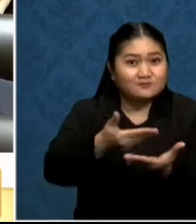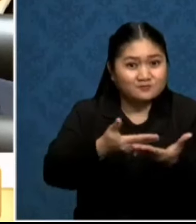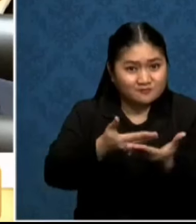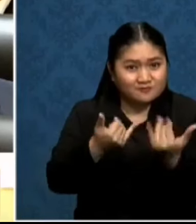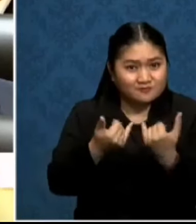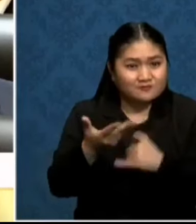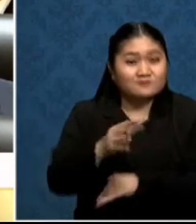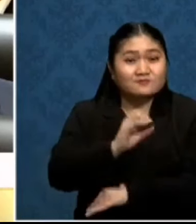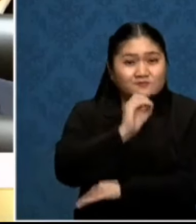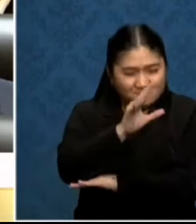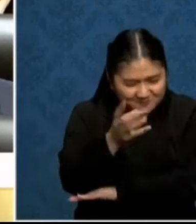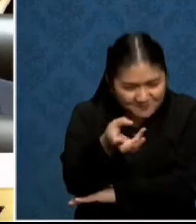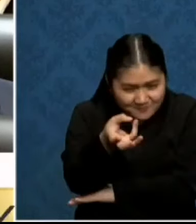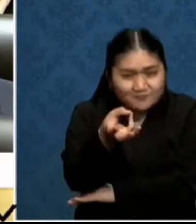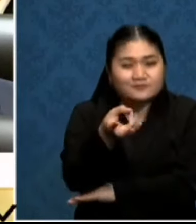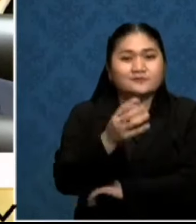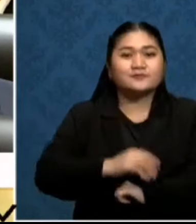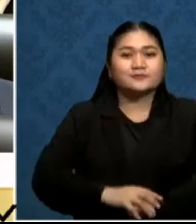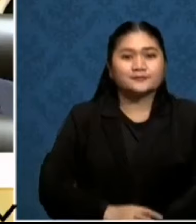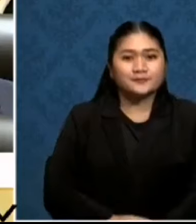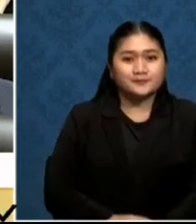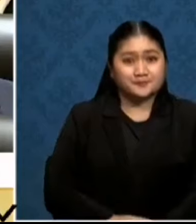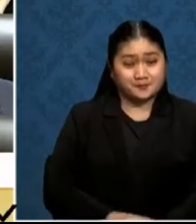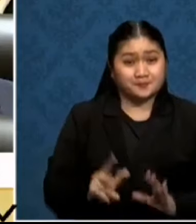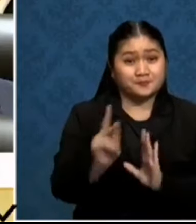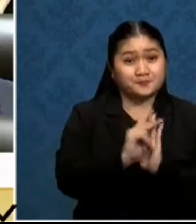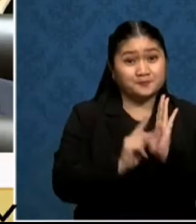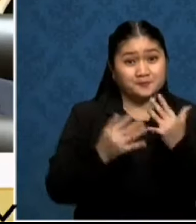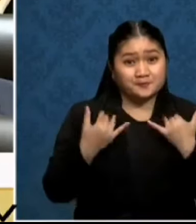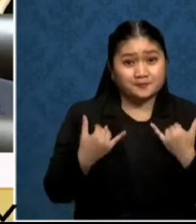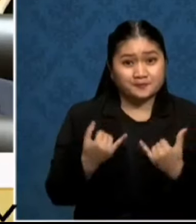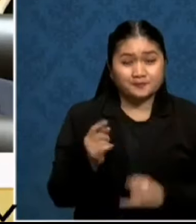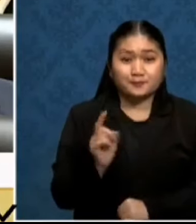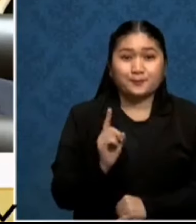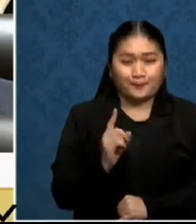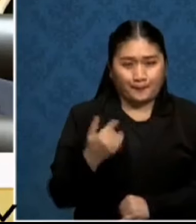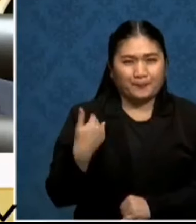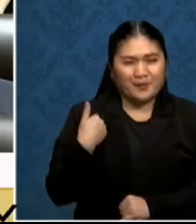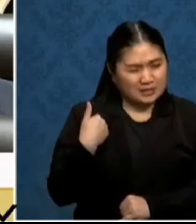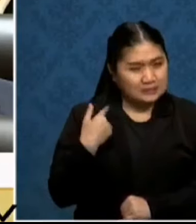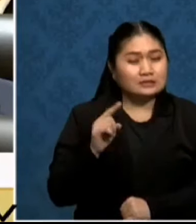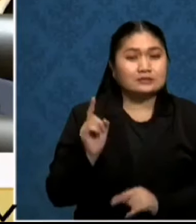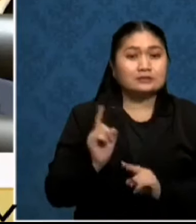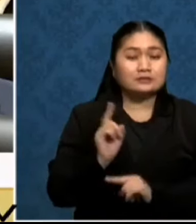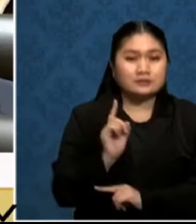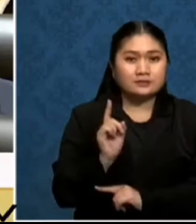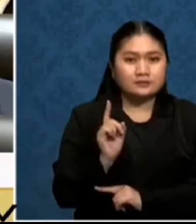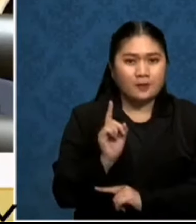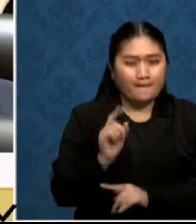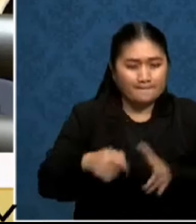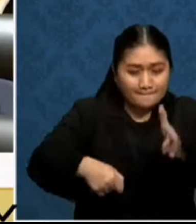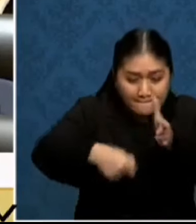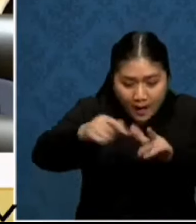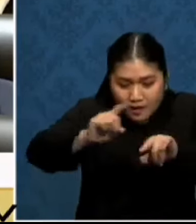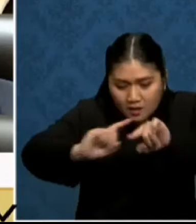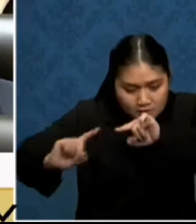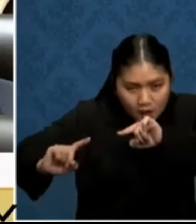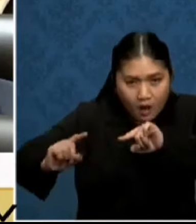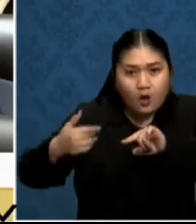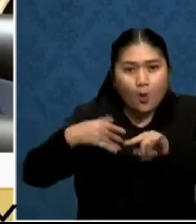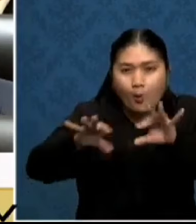ขอเอ่ยถึงหน่อยนึงครับว่ากฎหมายฉบับนี้ประกอบด้วยหลักการเหตุผลแล้ว